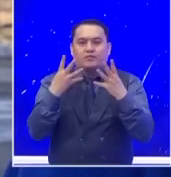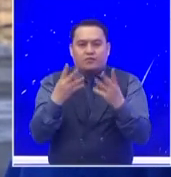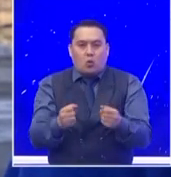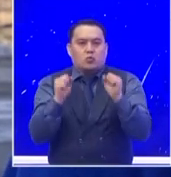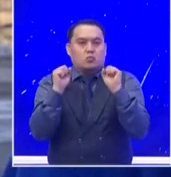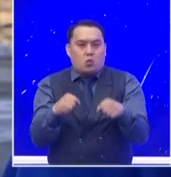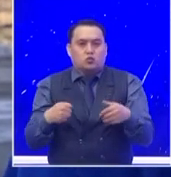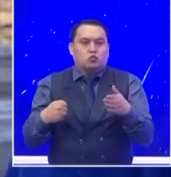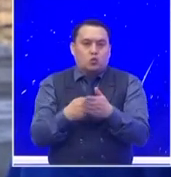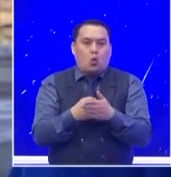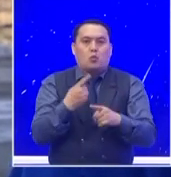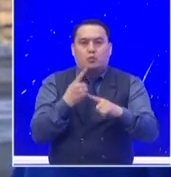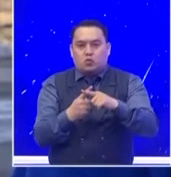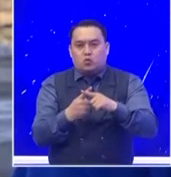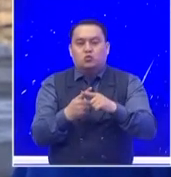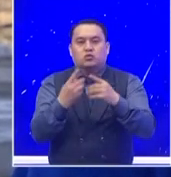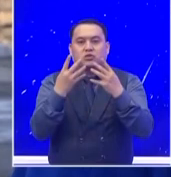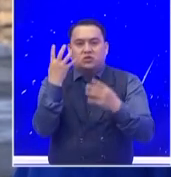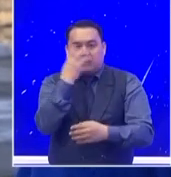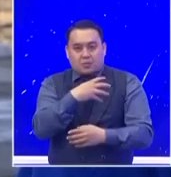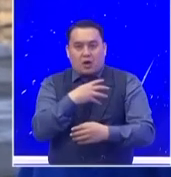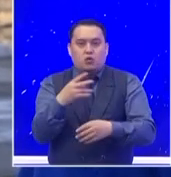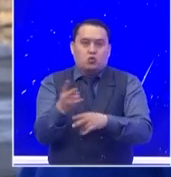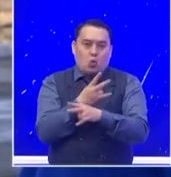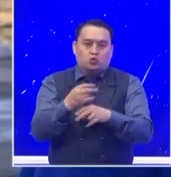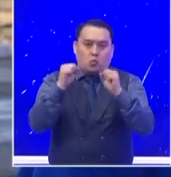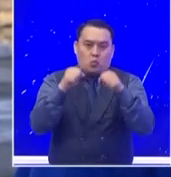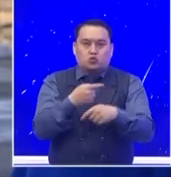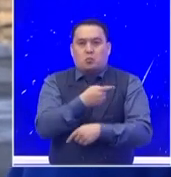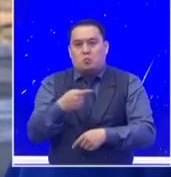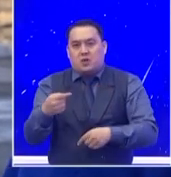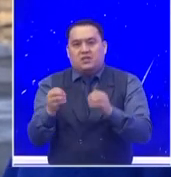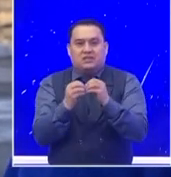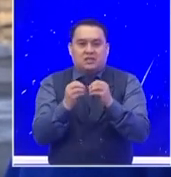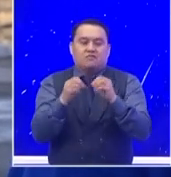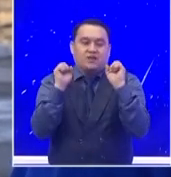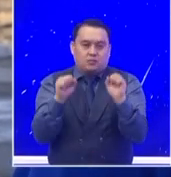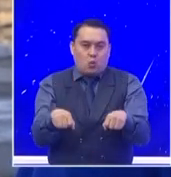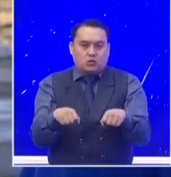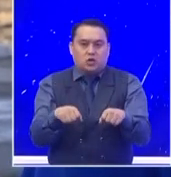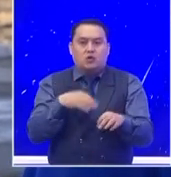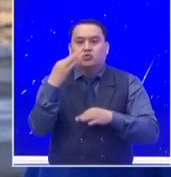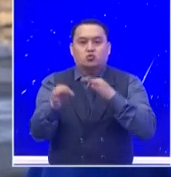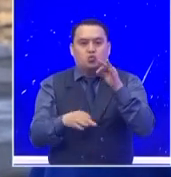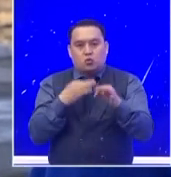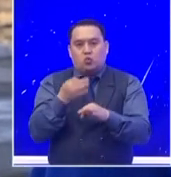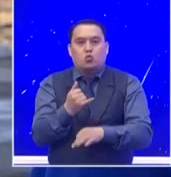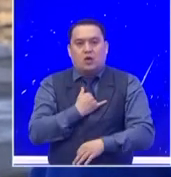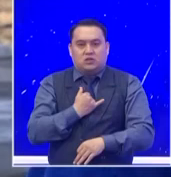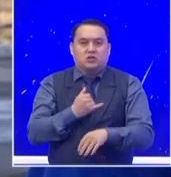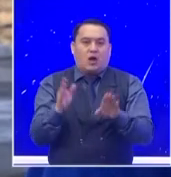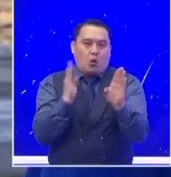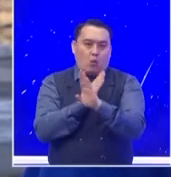температуры, если доходят до плюс 20 тепла, ночные могут опускаться до минус 10. Это суточный ход такой у нас